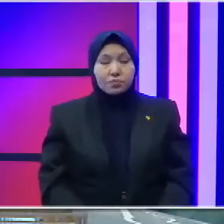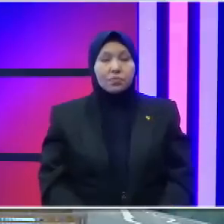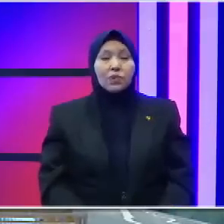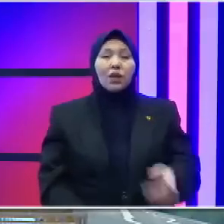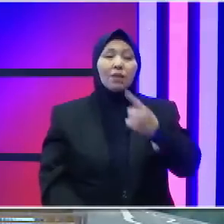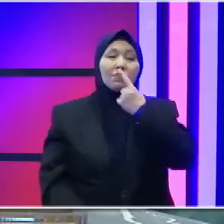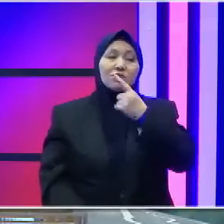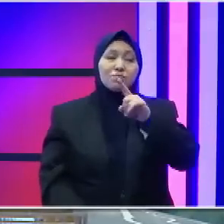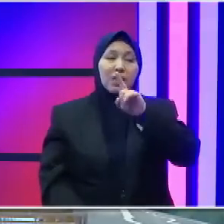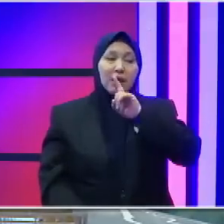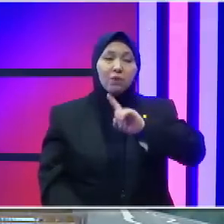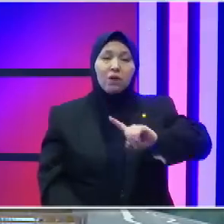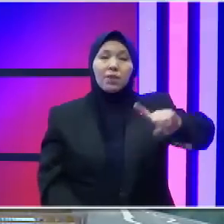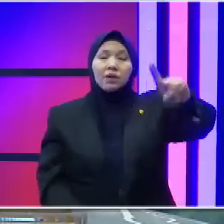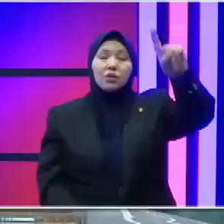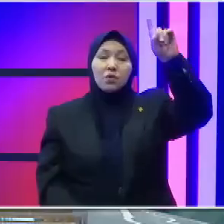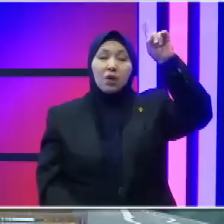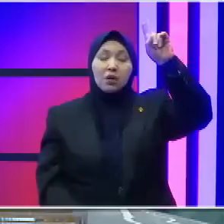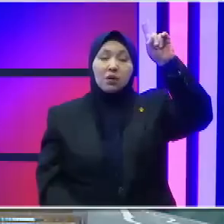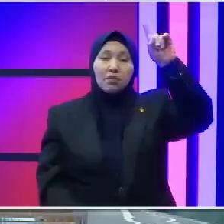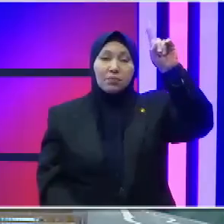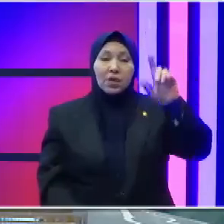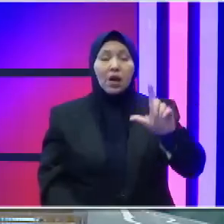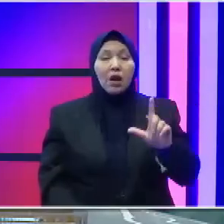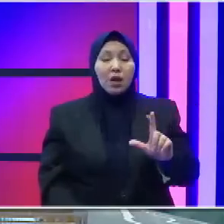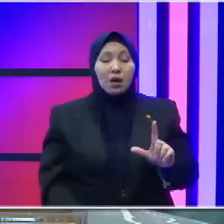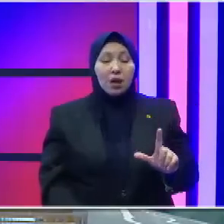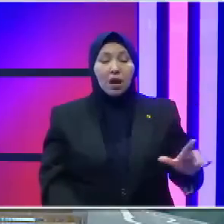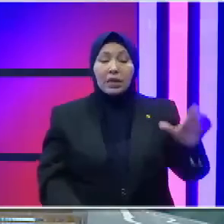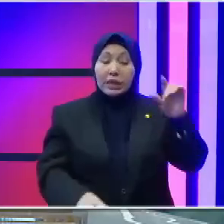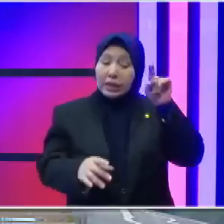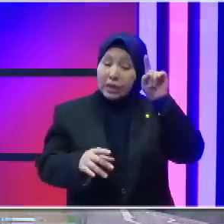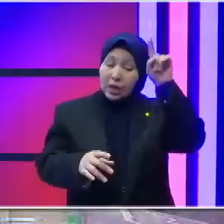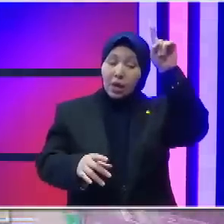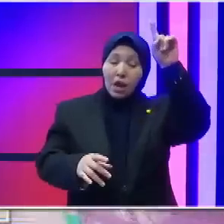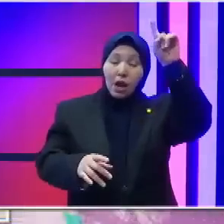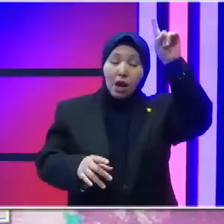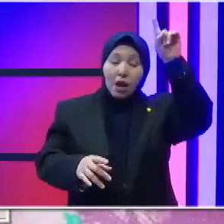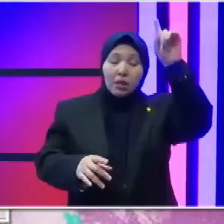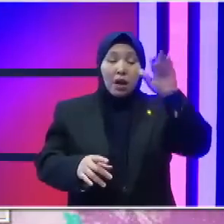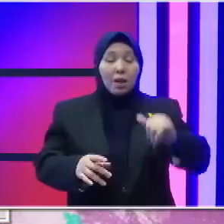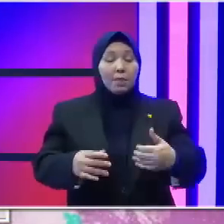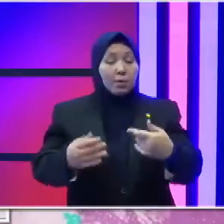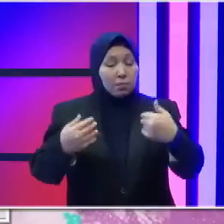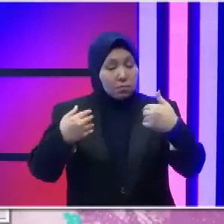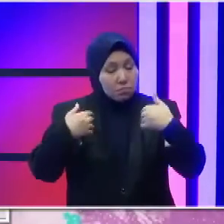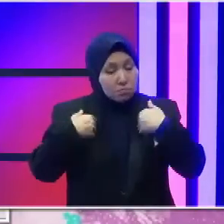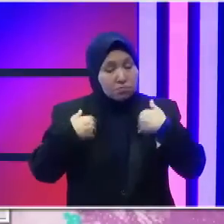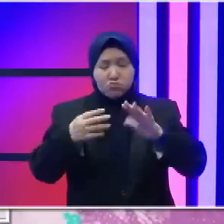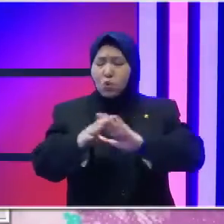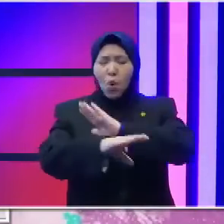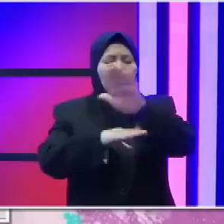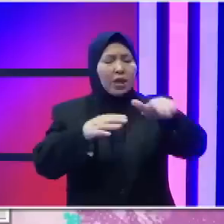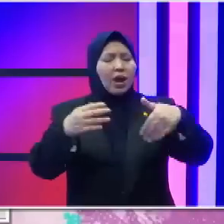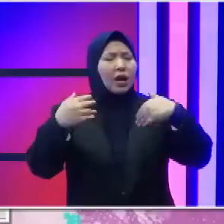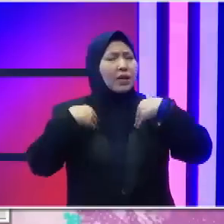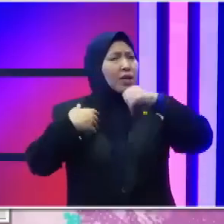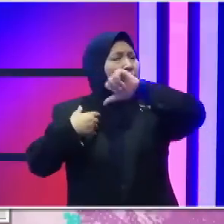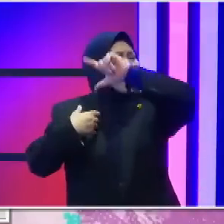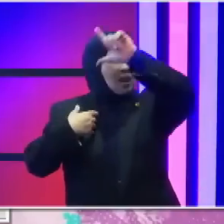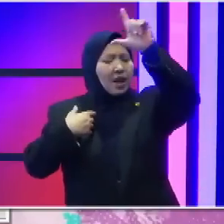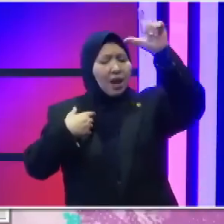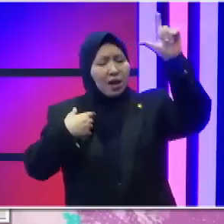بسم الله الرحمن الرحيم له ما في السماوات وما في